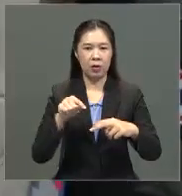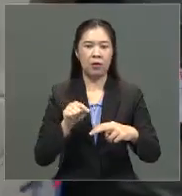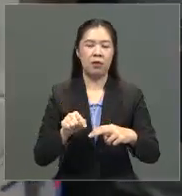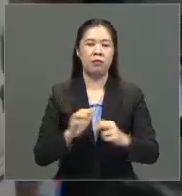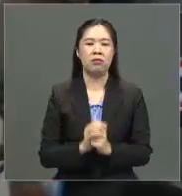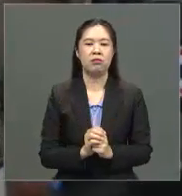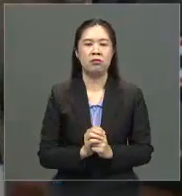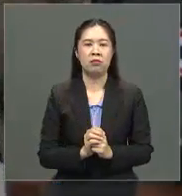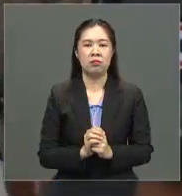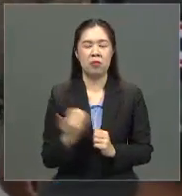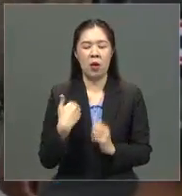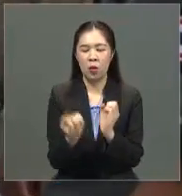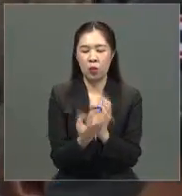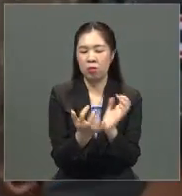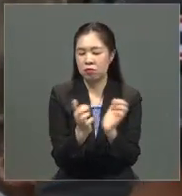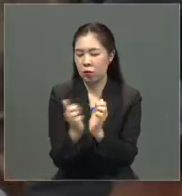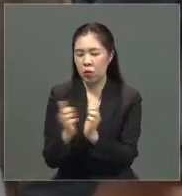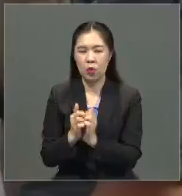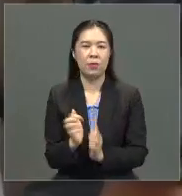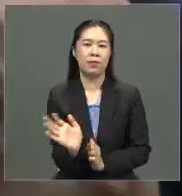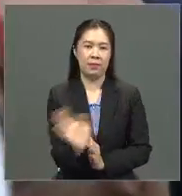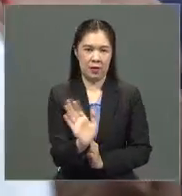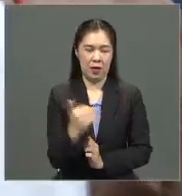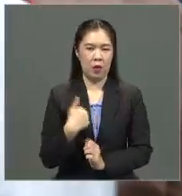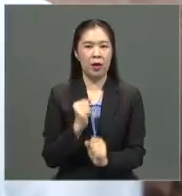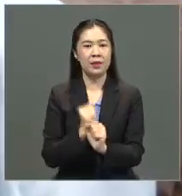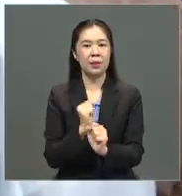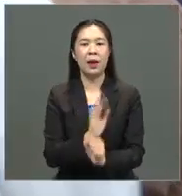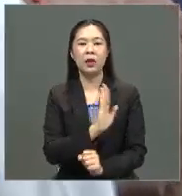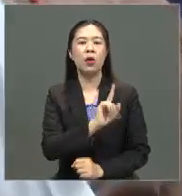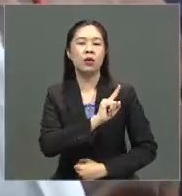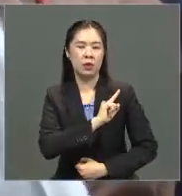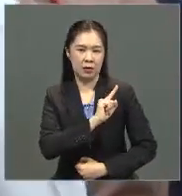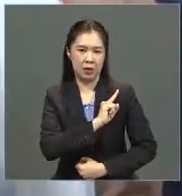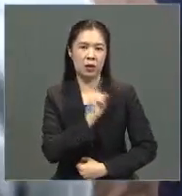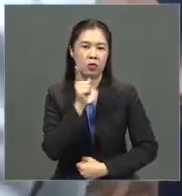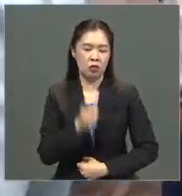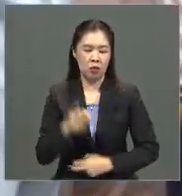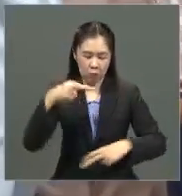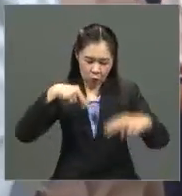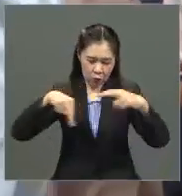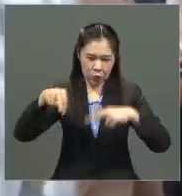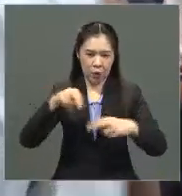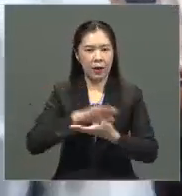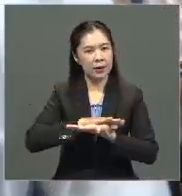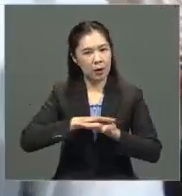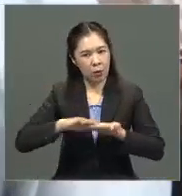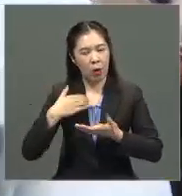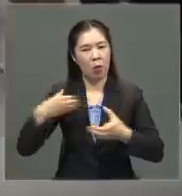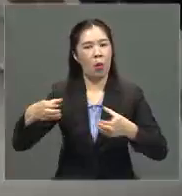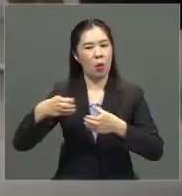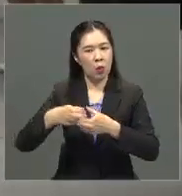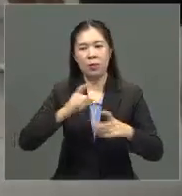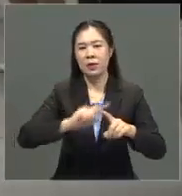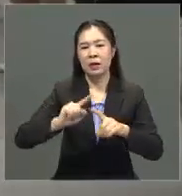ไม่ให้เกิดความวุ่นวายนะแล้วก็ได้การทำงานต่างๆของเจ้าหน้าที่เนี่ยก็จะได้ดูแลเรื่องความเรียบร้อยนะครับจะได้ไม่มีแต่